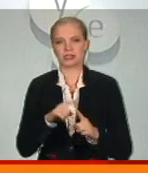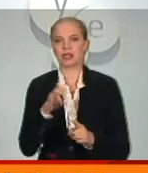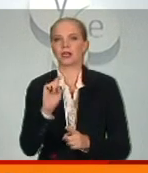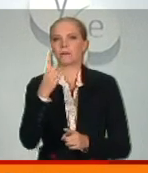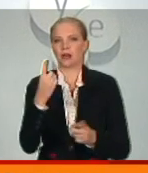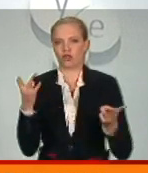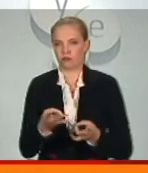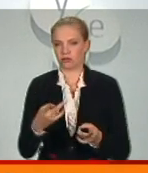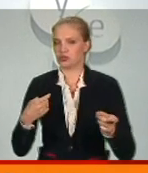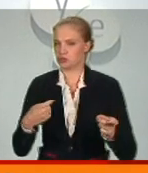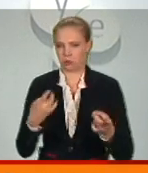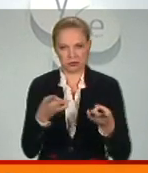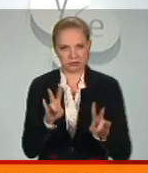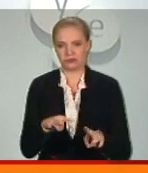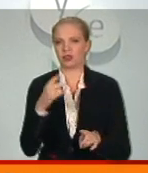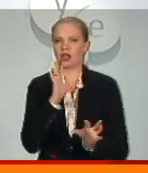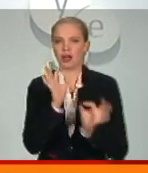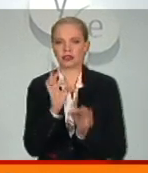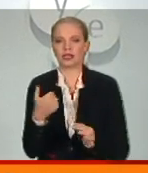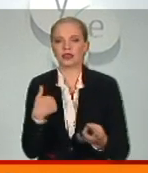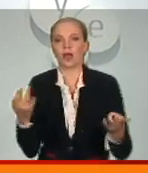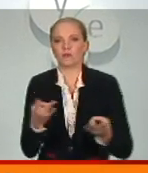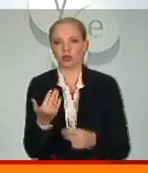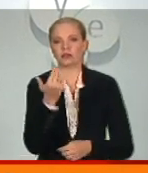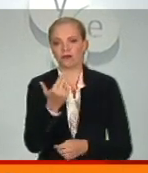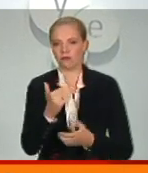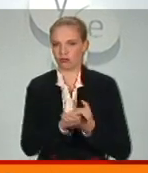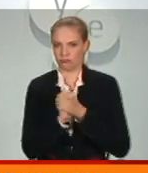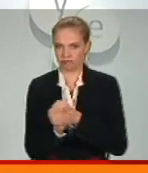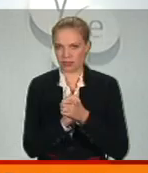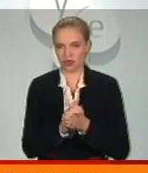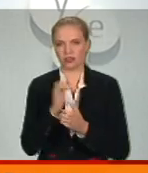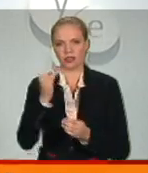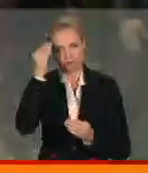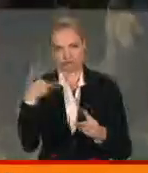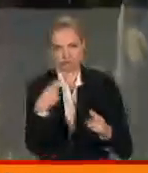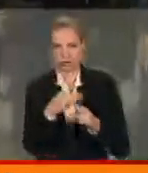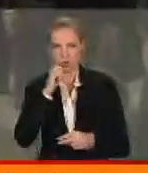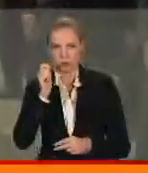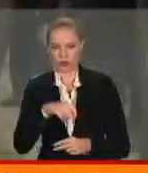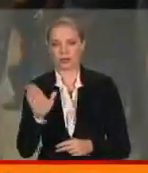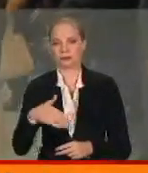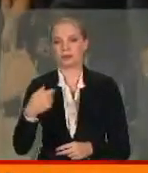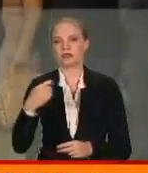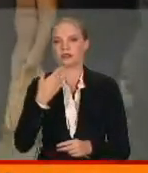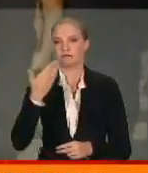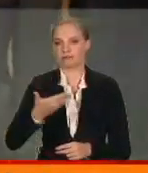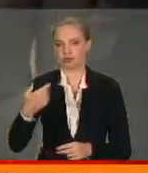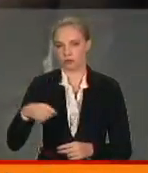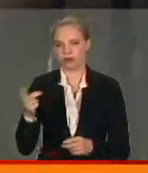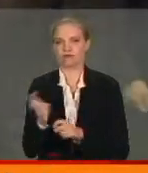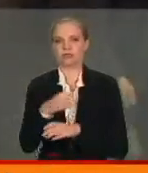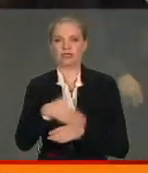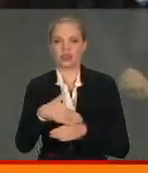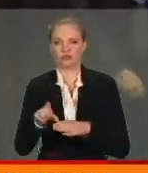потреба не зброя і нерадники нам потрібна ваша Єдність і Солідарність з Україною Після виступу президента учасники прямують